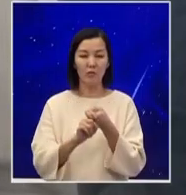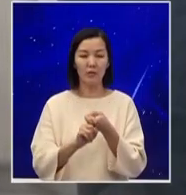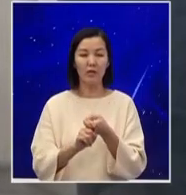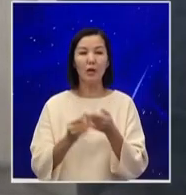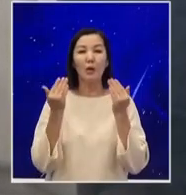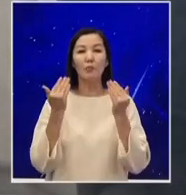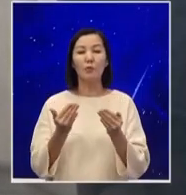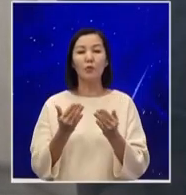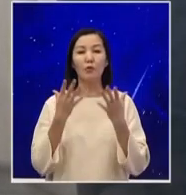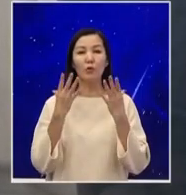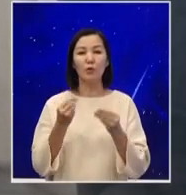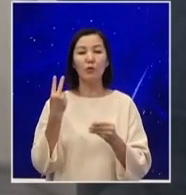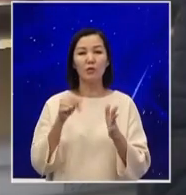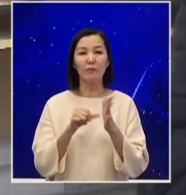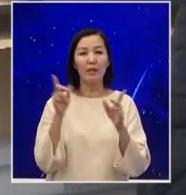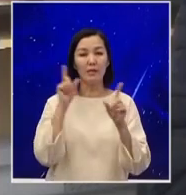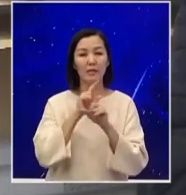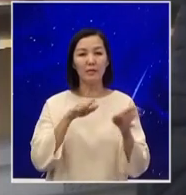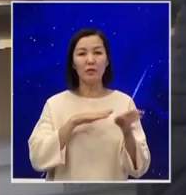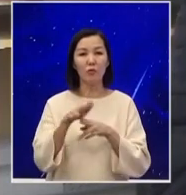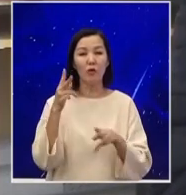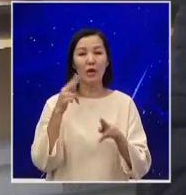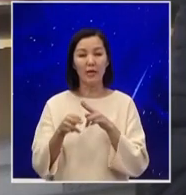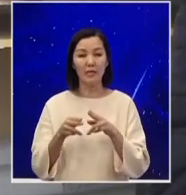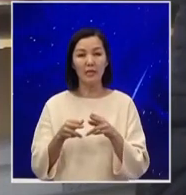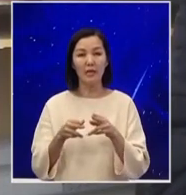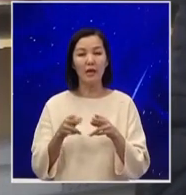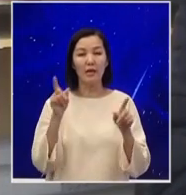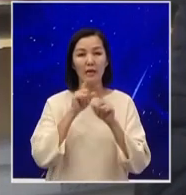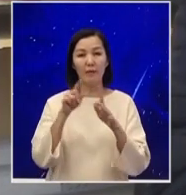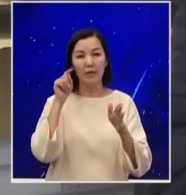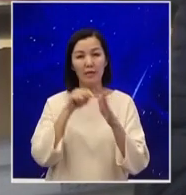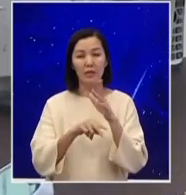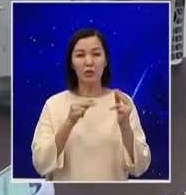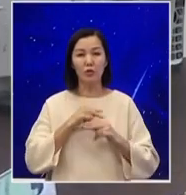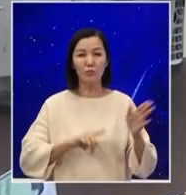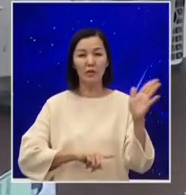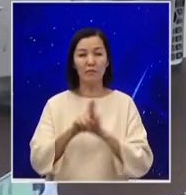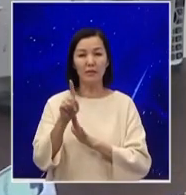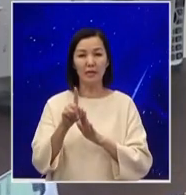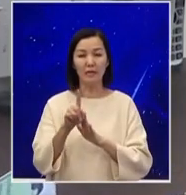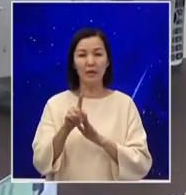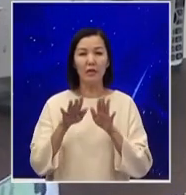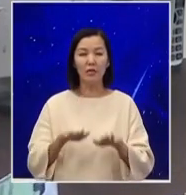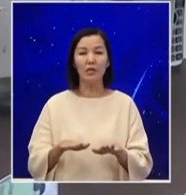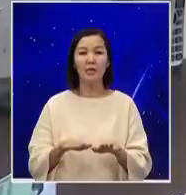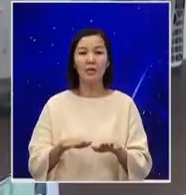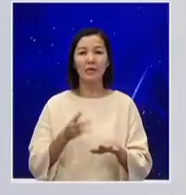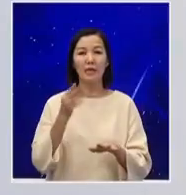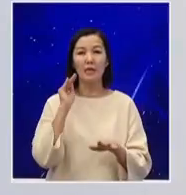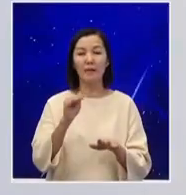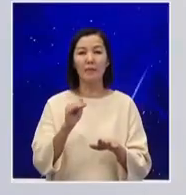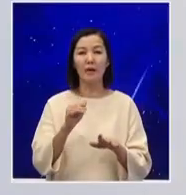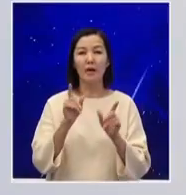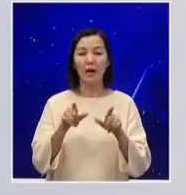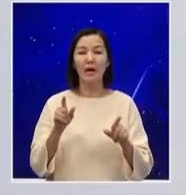күні облыста 26 нысанның құрылыс жұмыстары толық аяқталған. Дәл осы ғимараттардың жұмысы басталған күннен бері жергілікті 2000-ға жуық